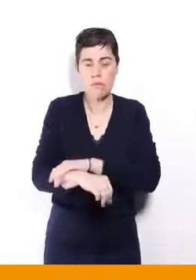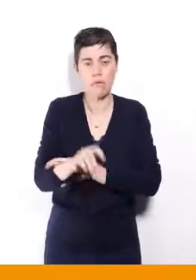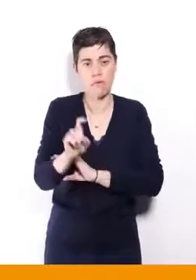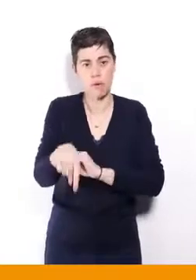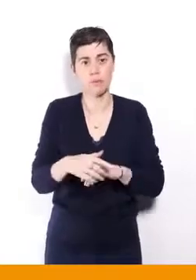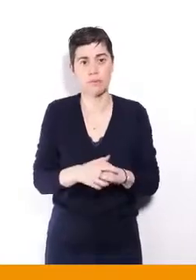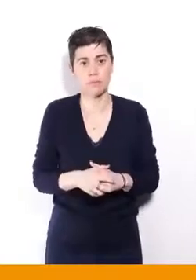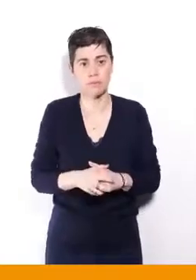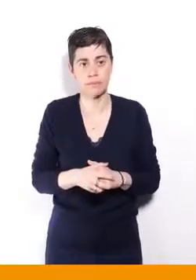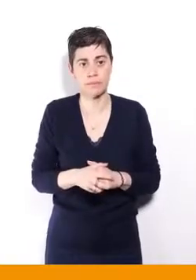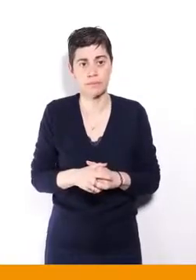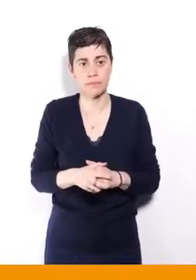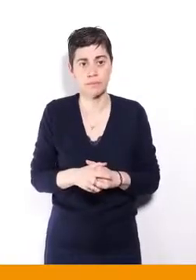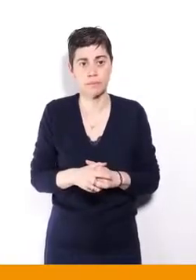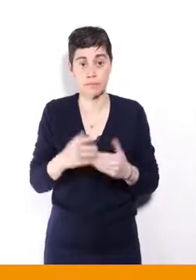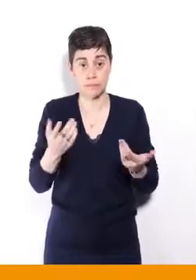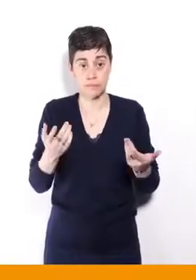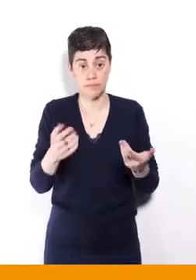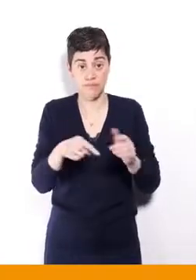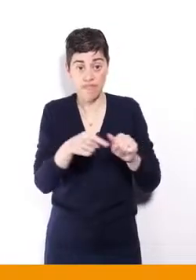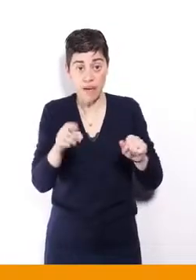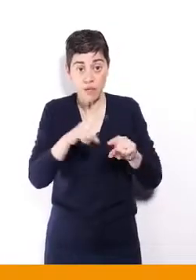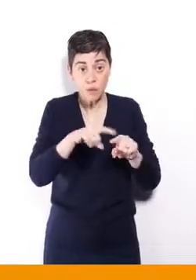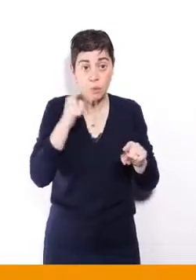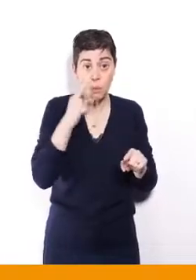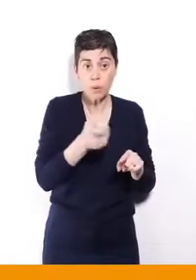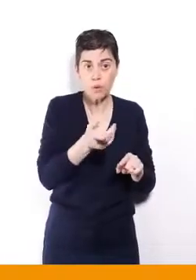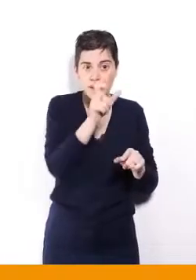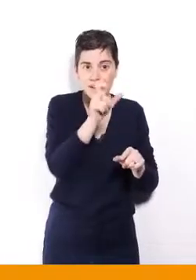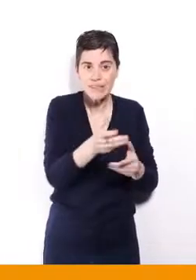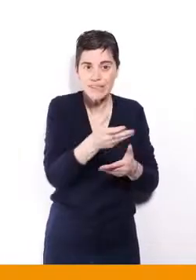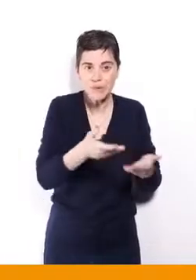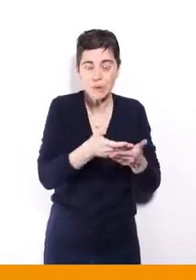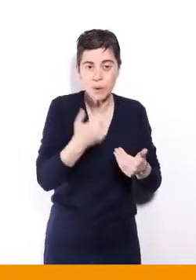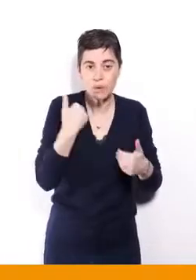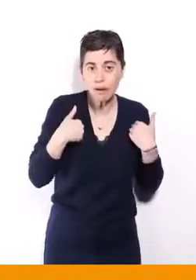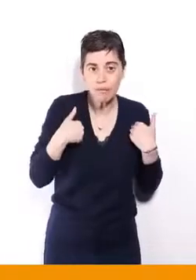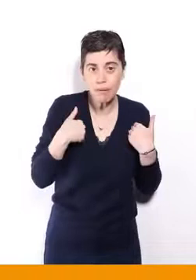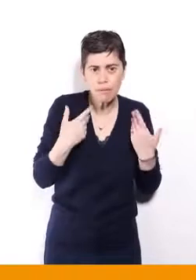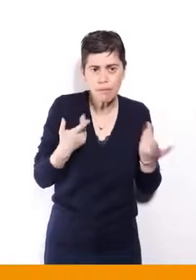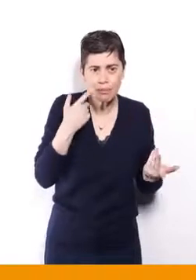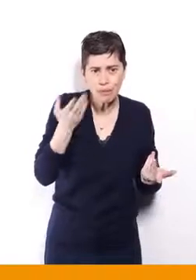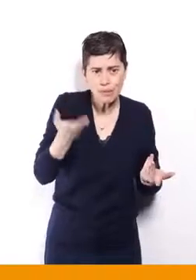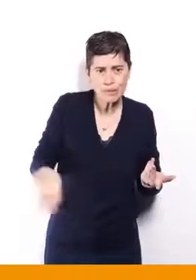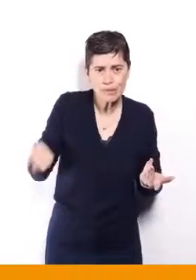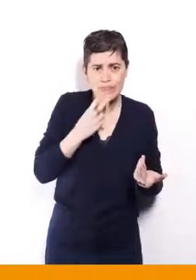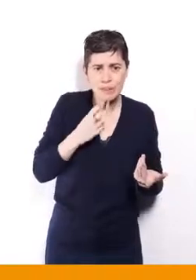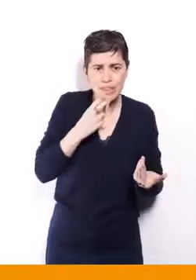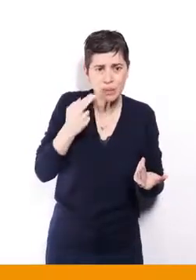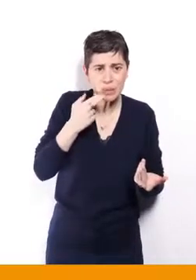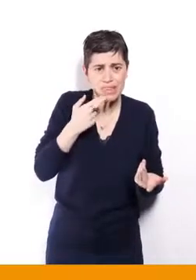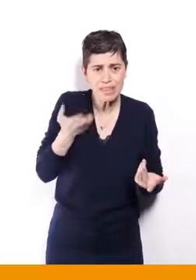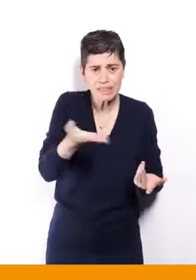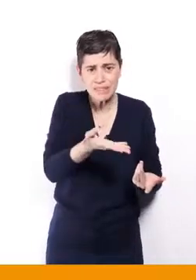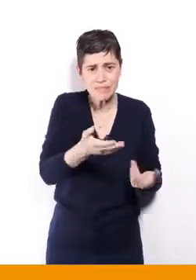les personnes en situation de handicap servira à tous les autres de nos concitoyens ultramarins.